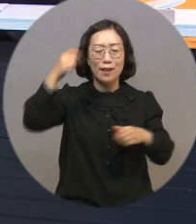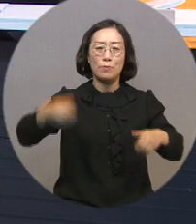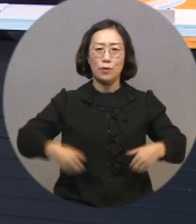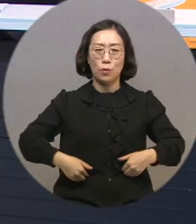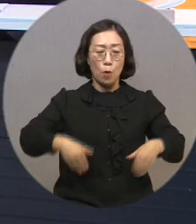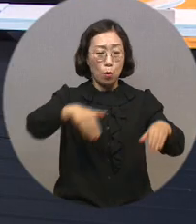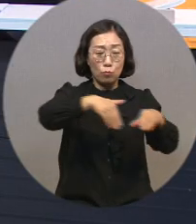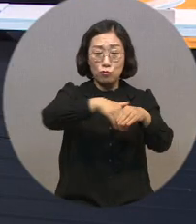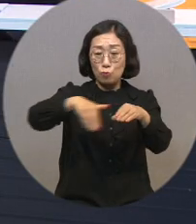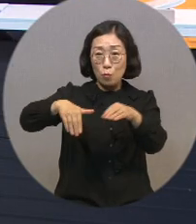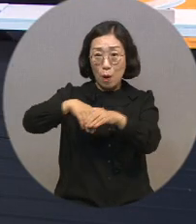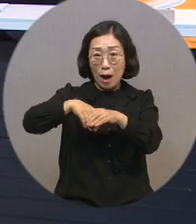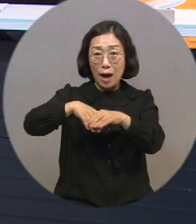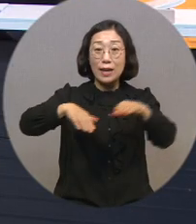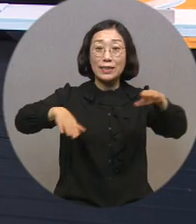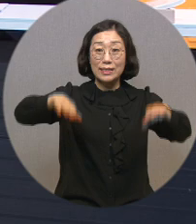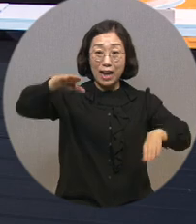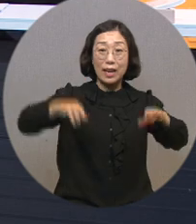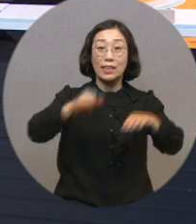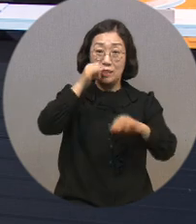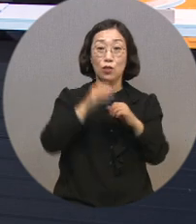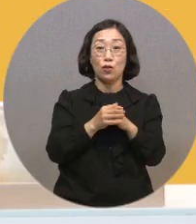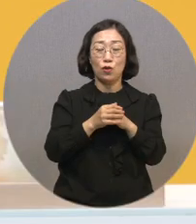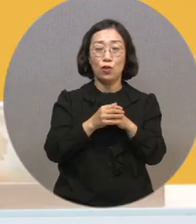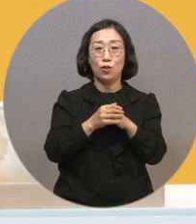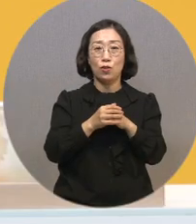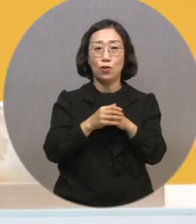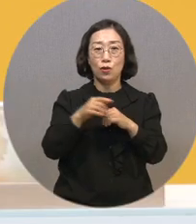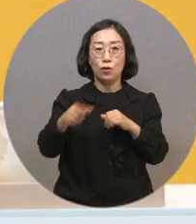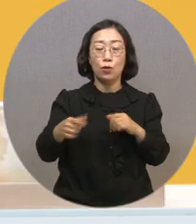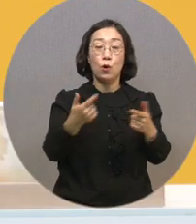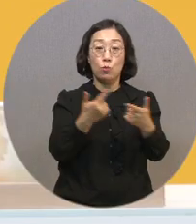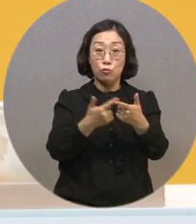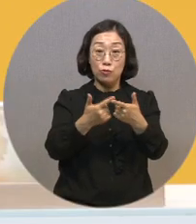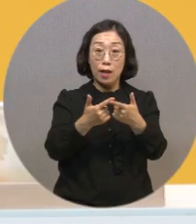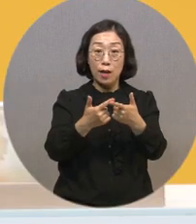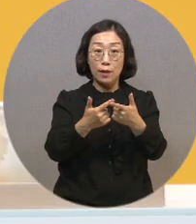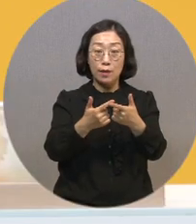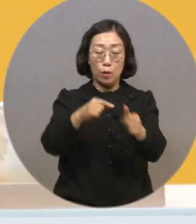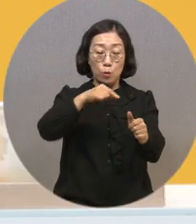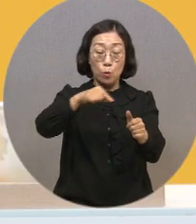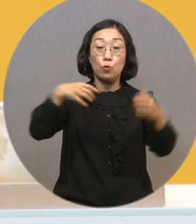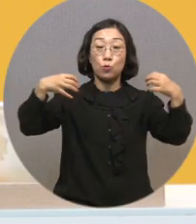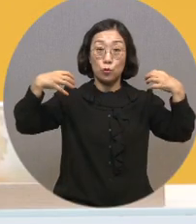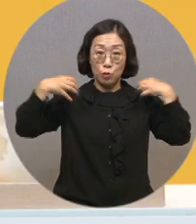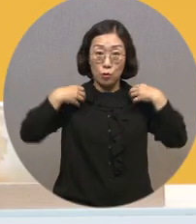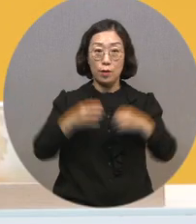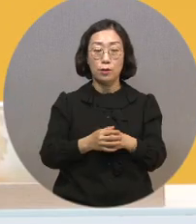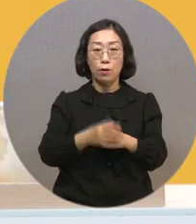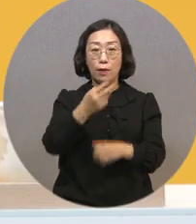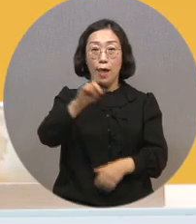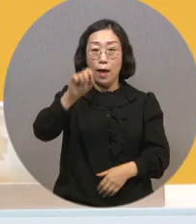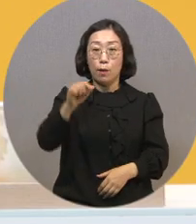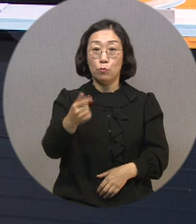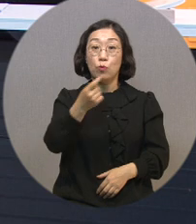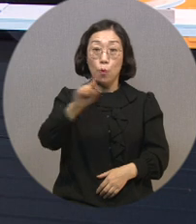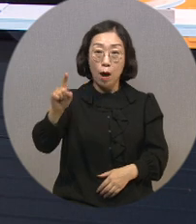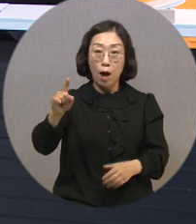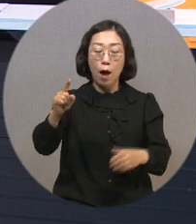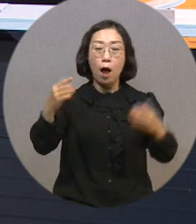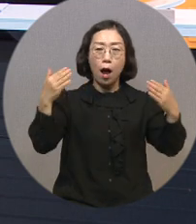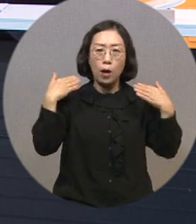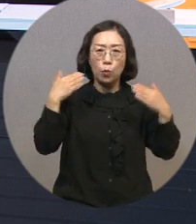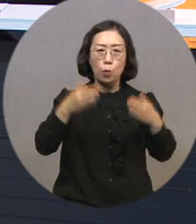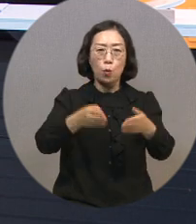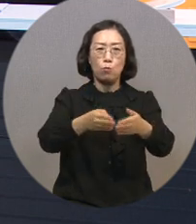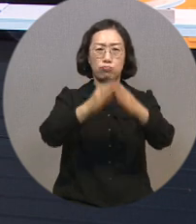문화의 차이가 있는 예. 이런 영역 부분은 부산광역시 교육청에서 다문화 학교를 조속히